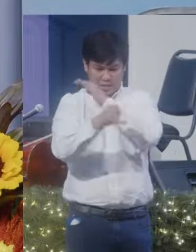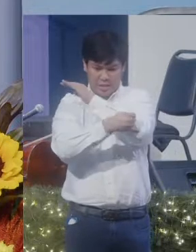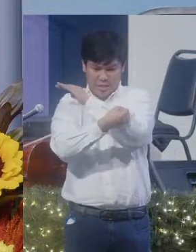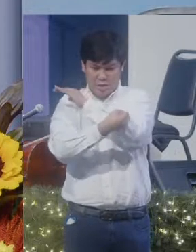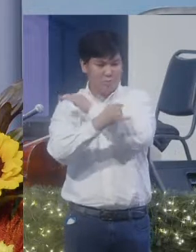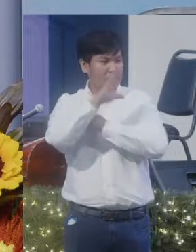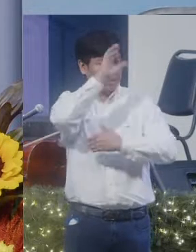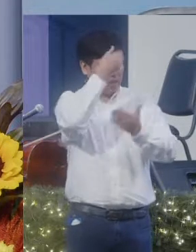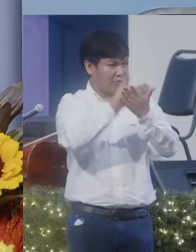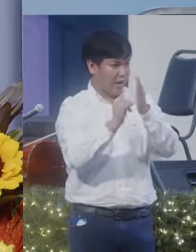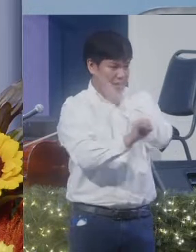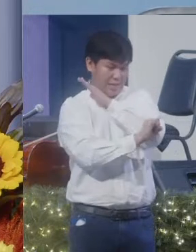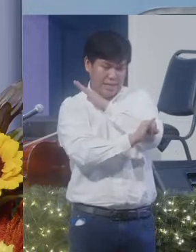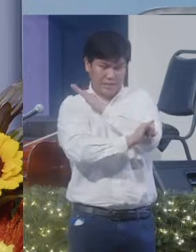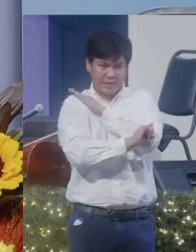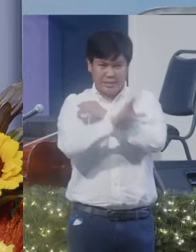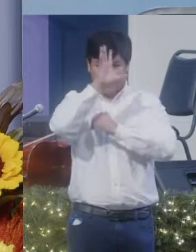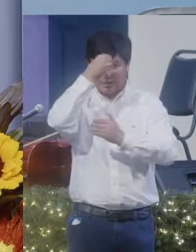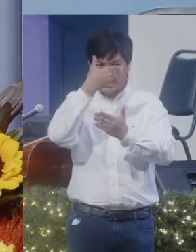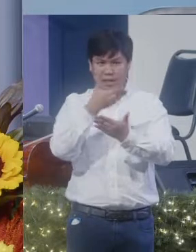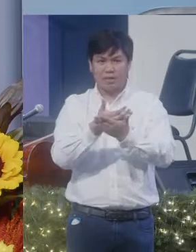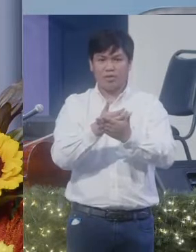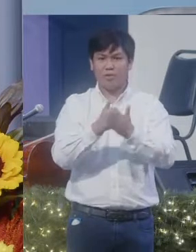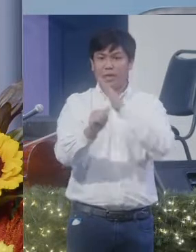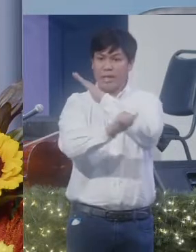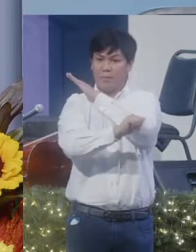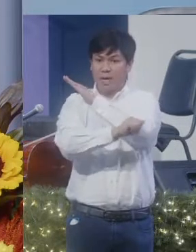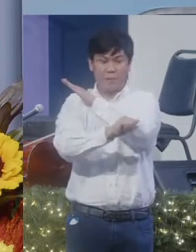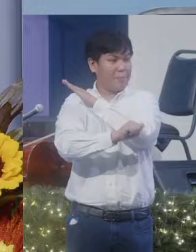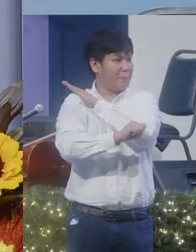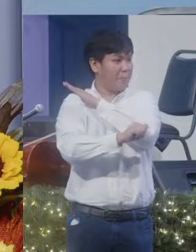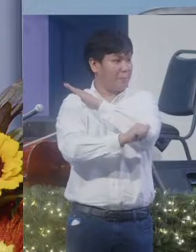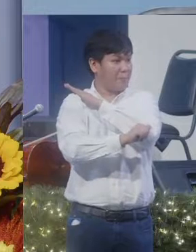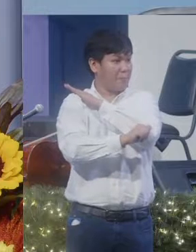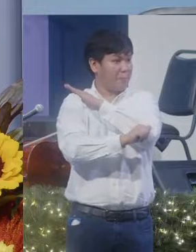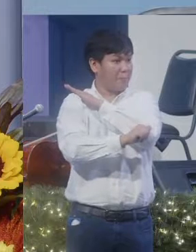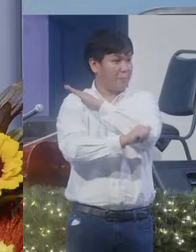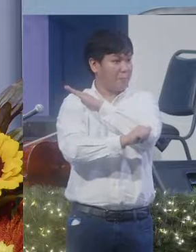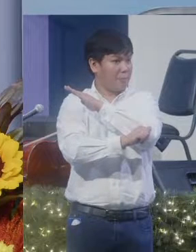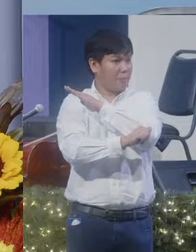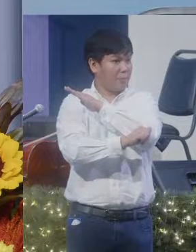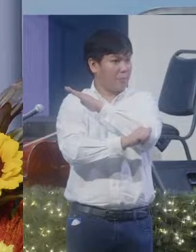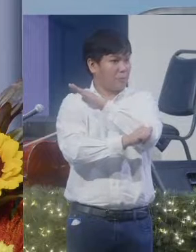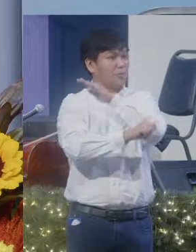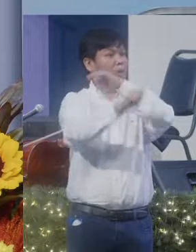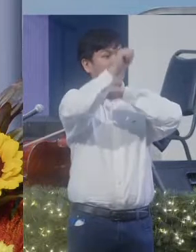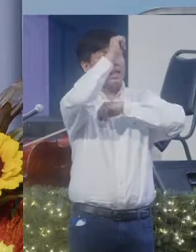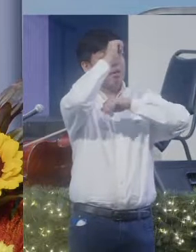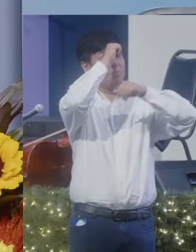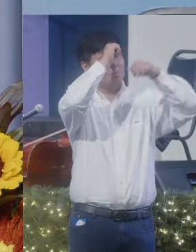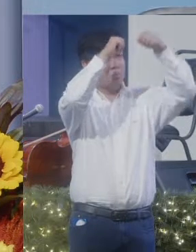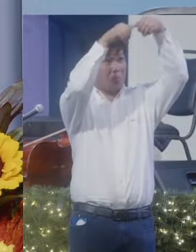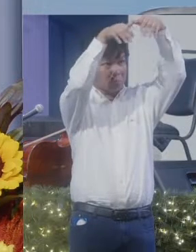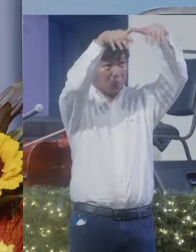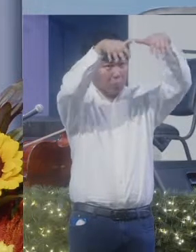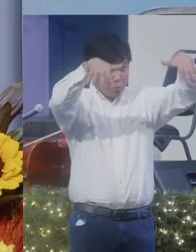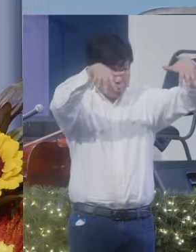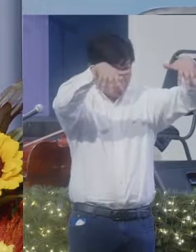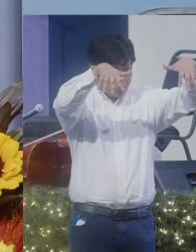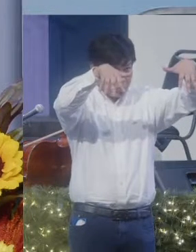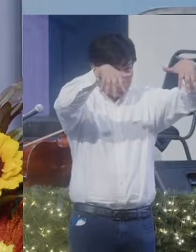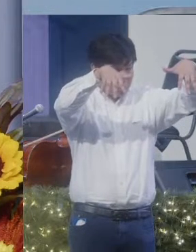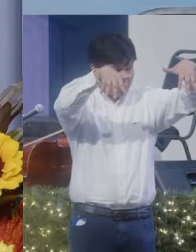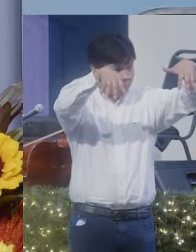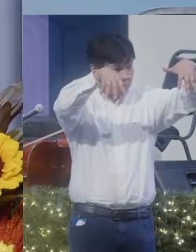Isaac, the son of Abraham. Tapos sa verse 38,